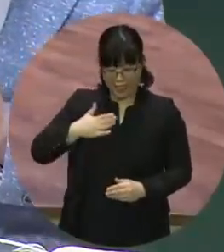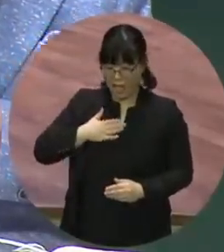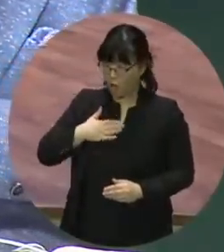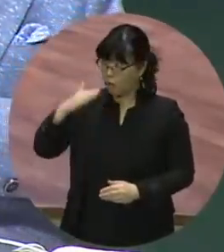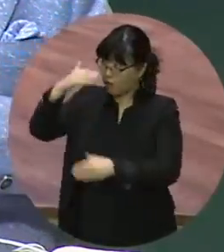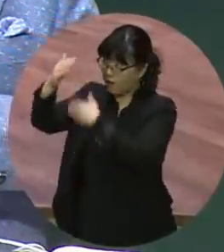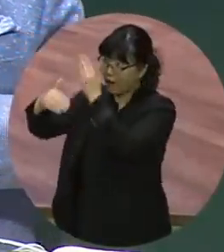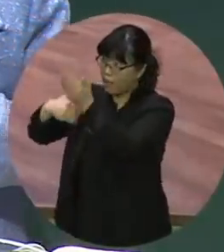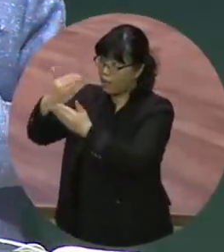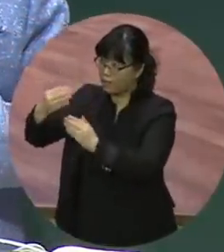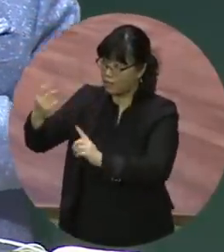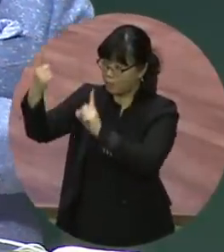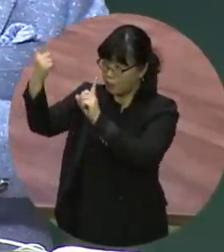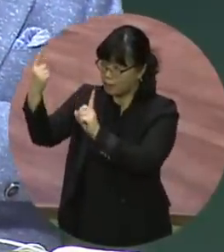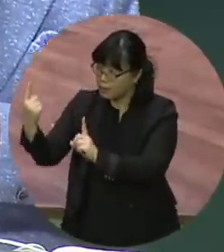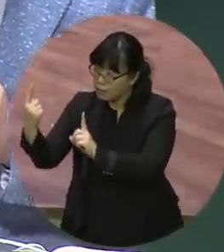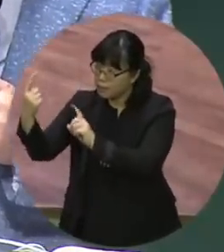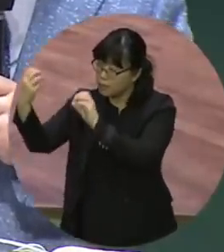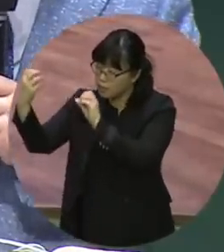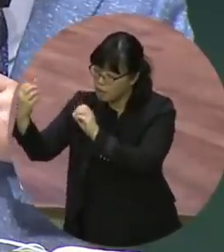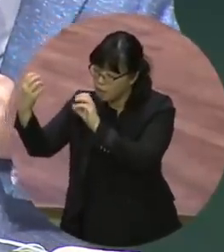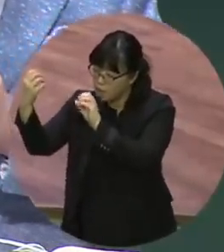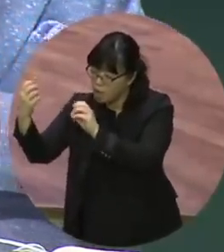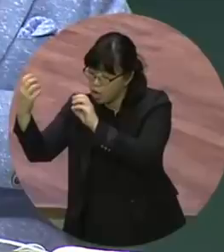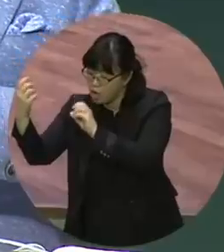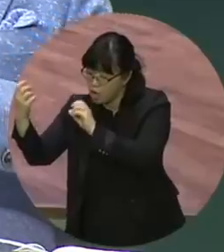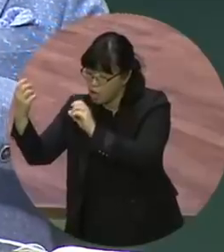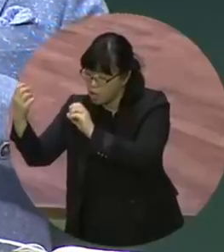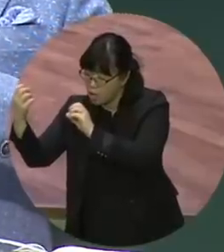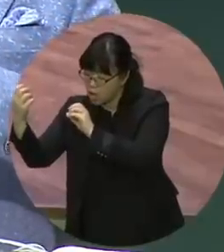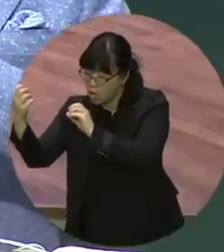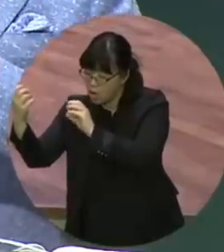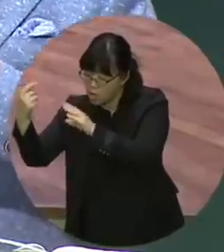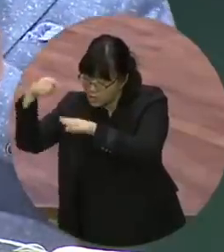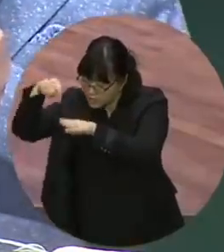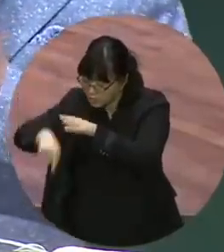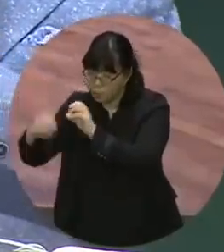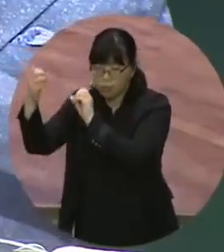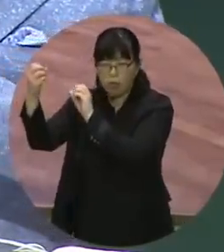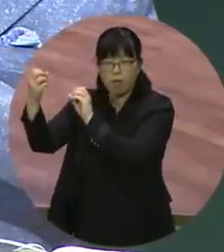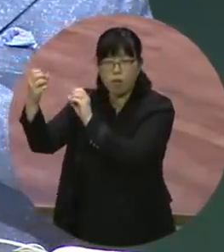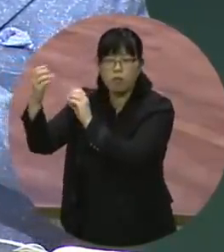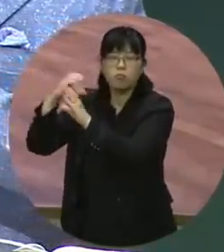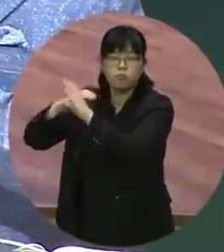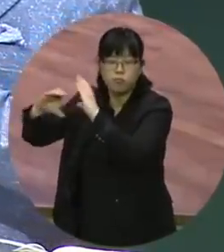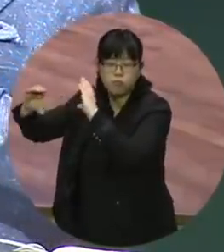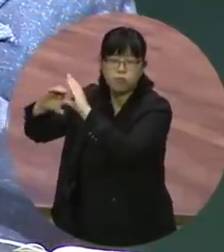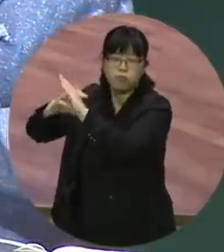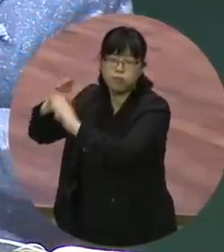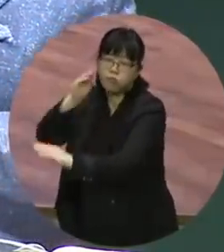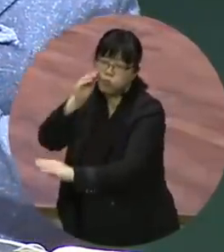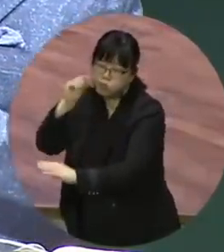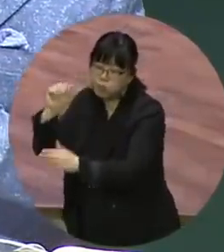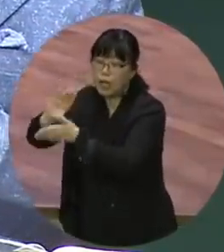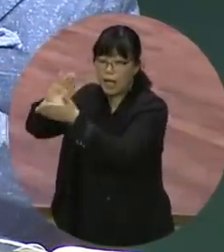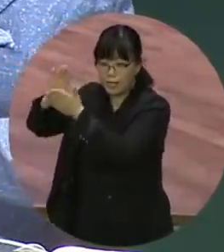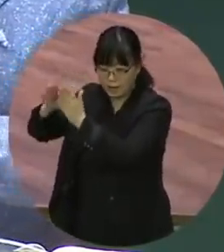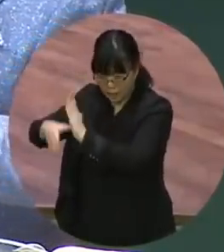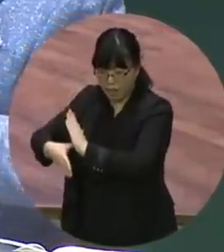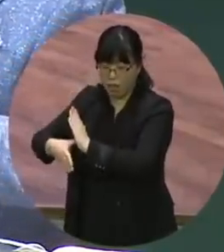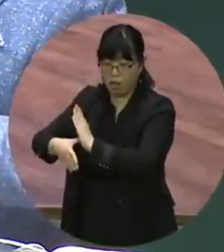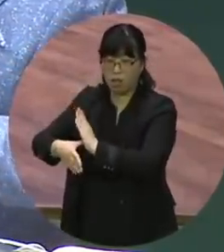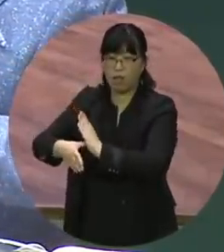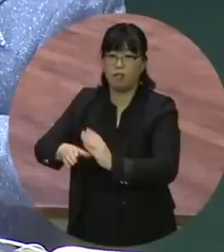소통. 이게 중요합니다. 여기에서 순종이 나와요. 하나님과의